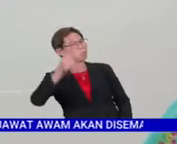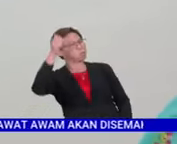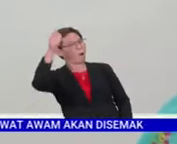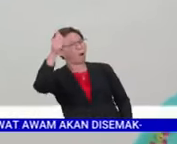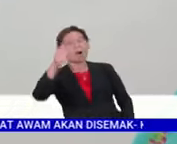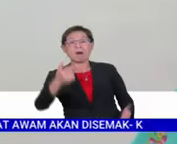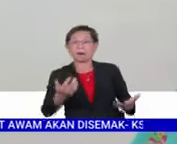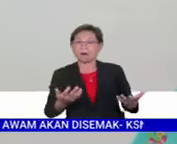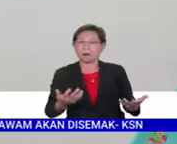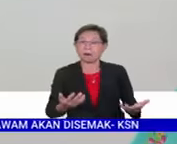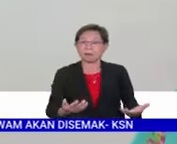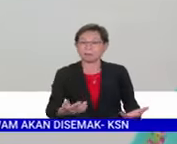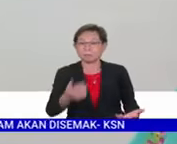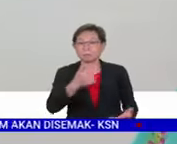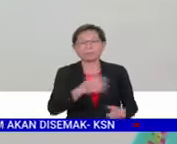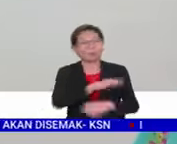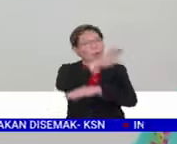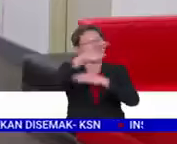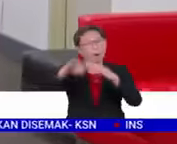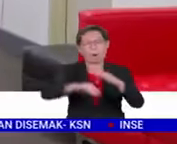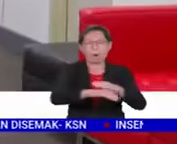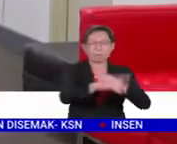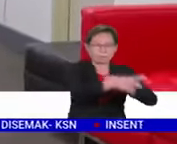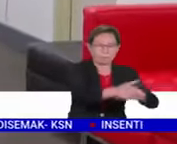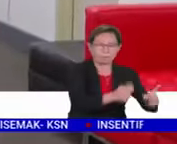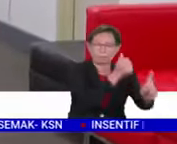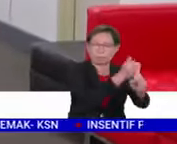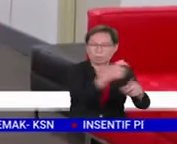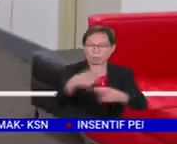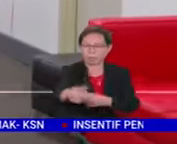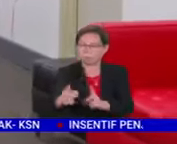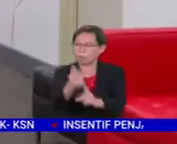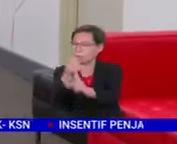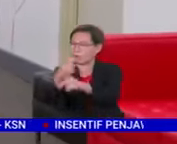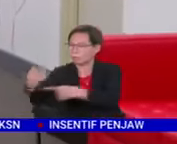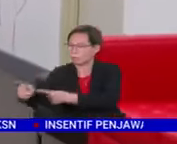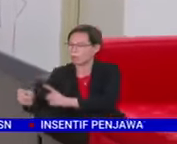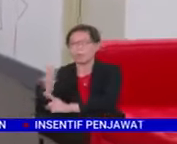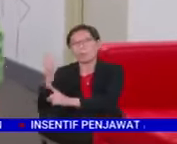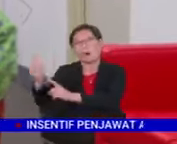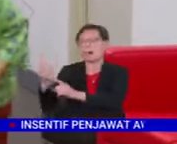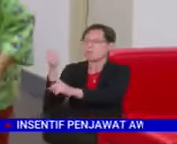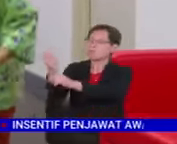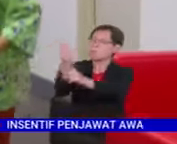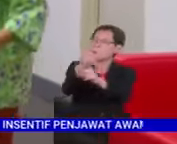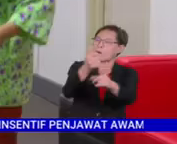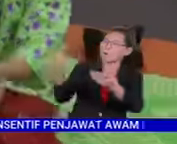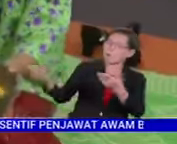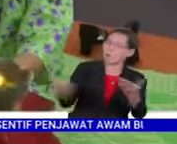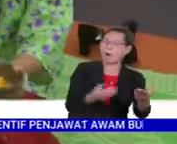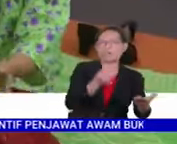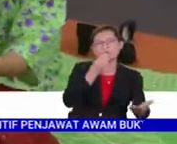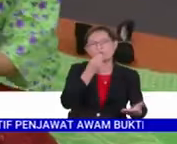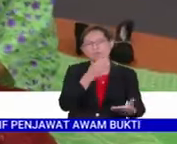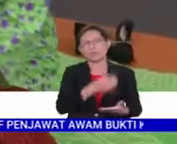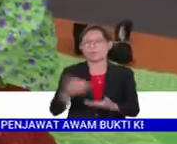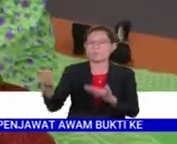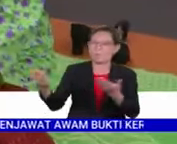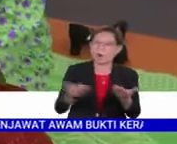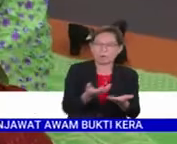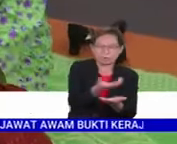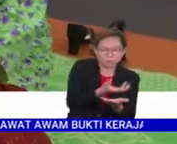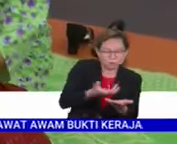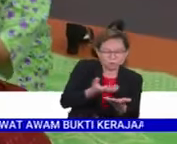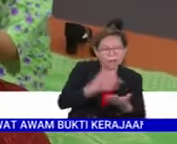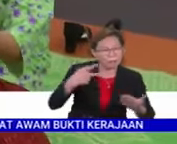at first, sebab every department bring the own our food, like buah, like thosai, we also